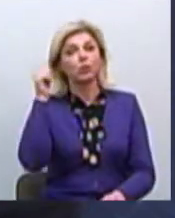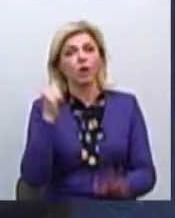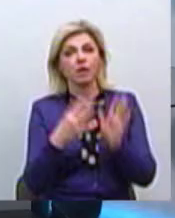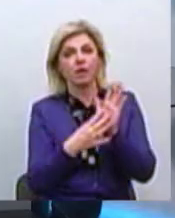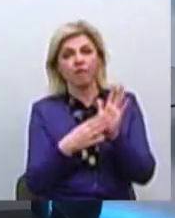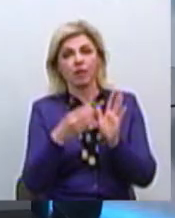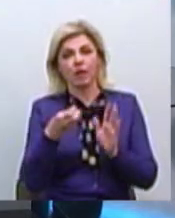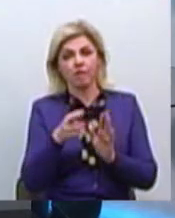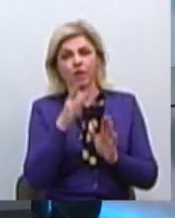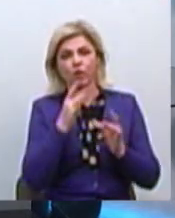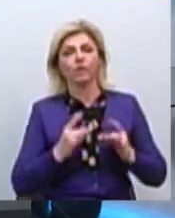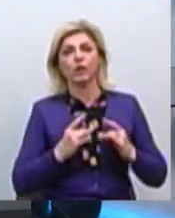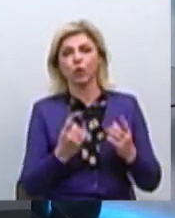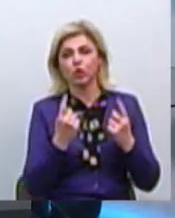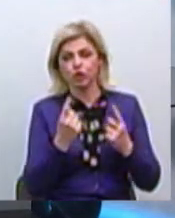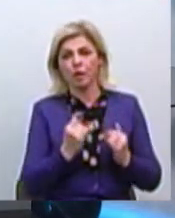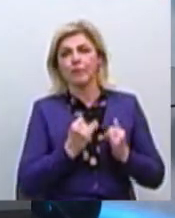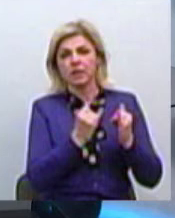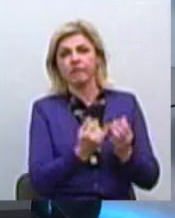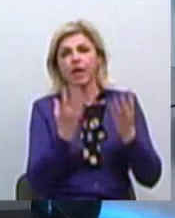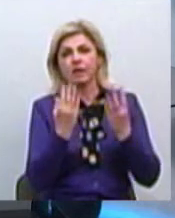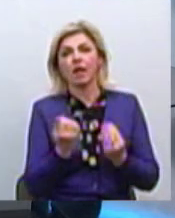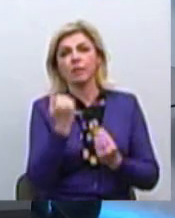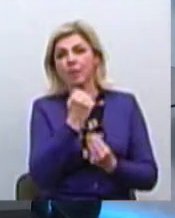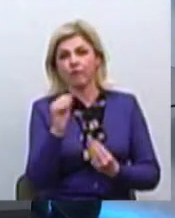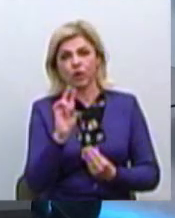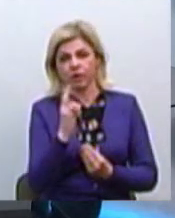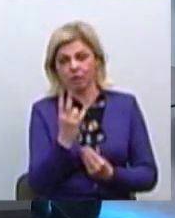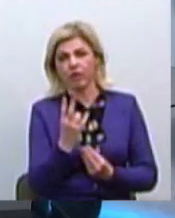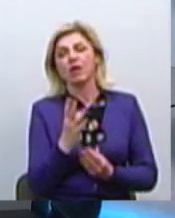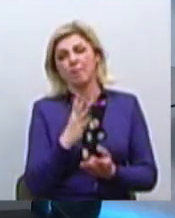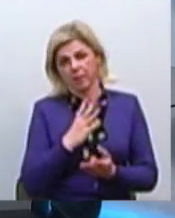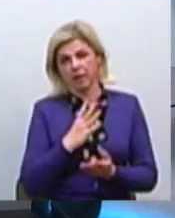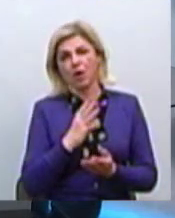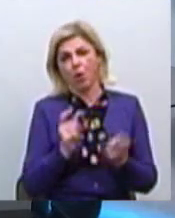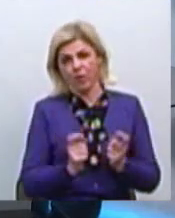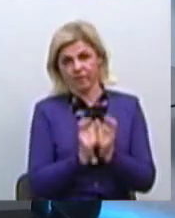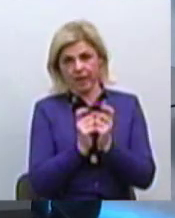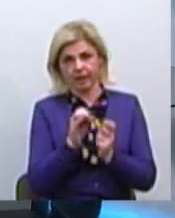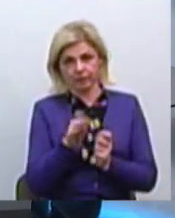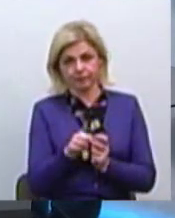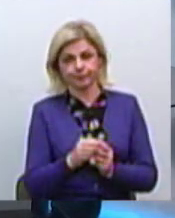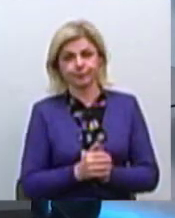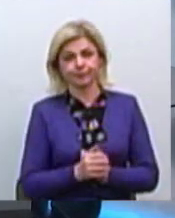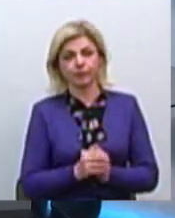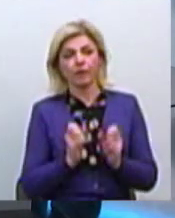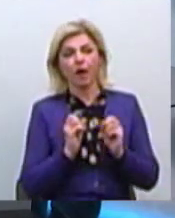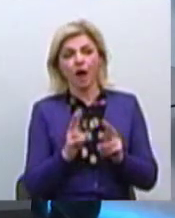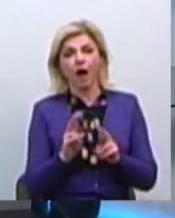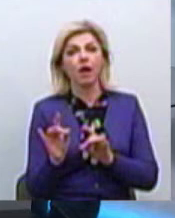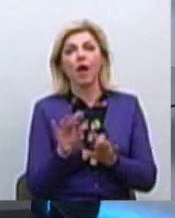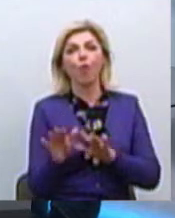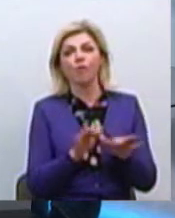час урочистостей, присвячених Дню Перемоги в Миколаєві, не обійшлось без конфліктів. Як